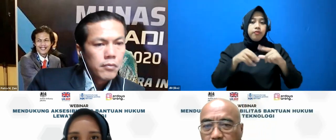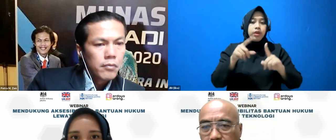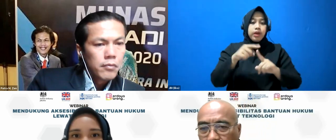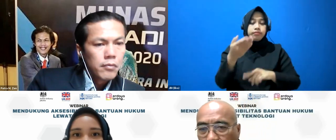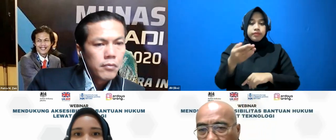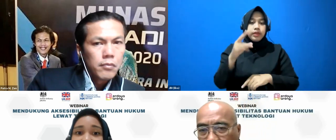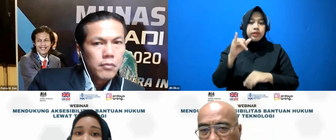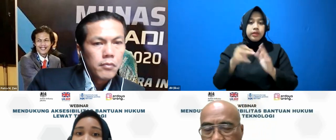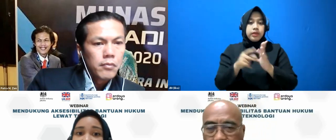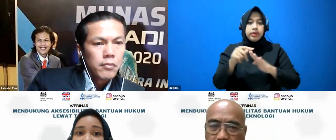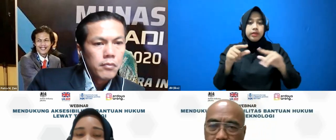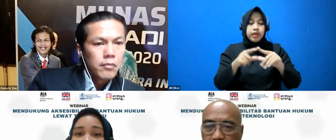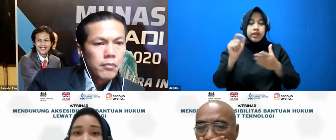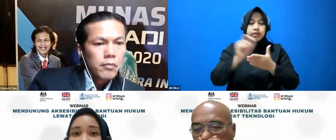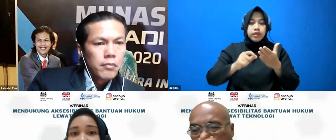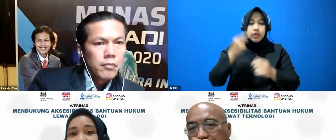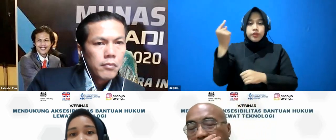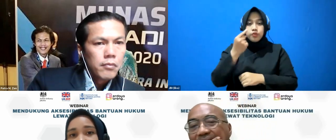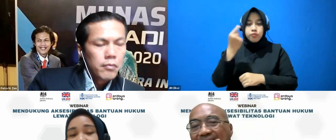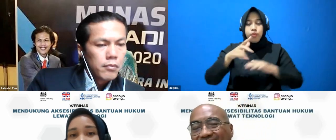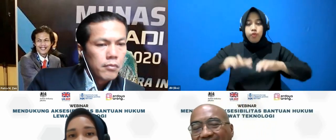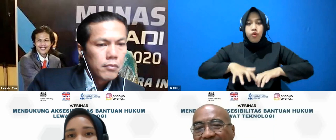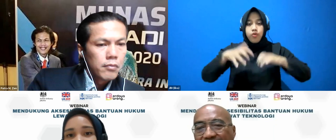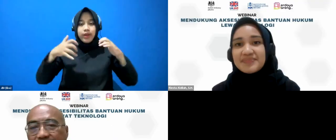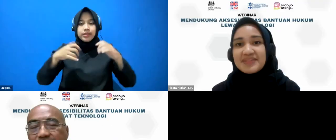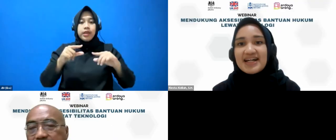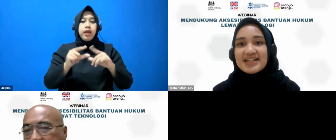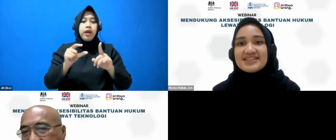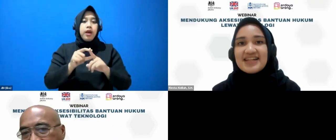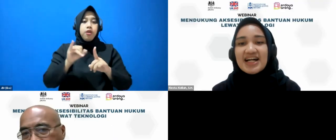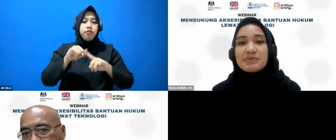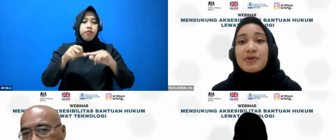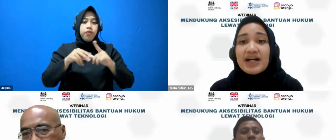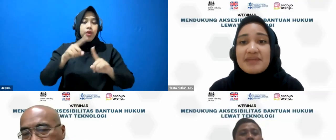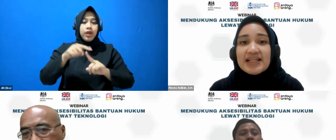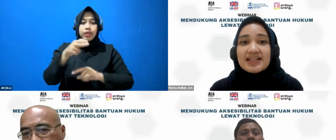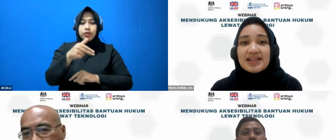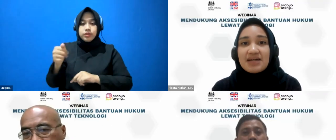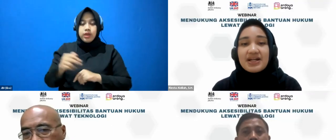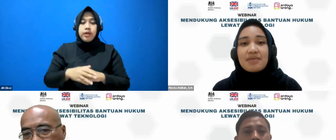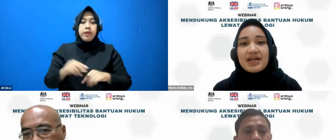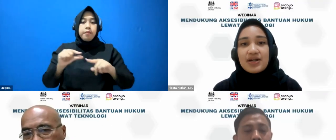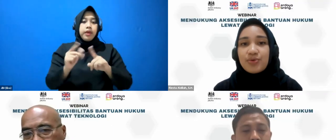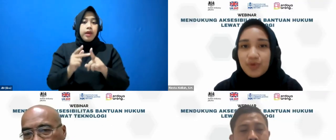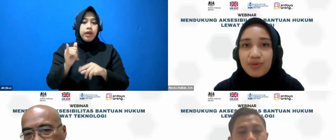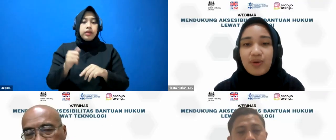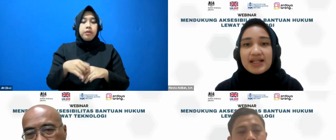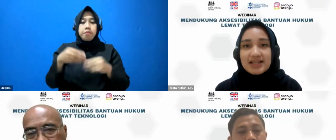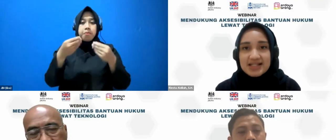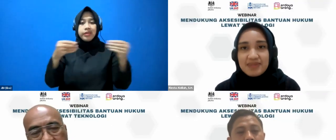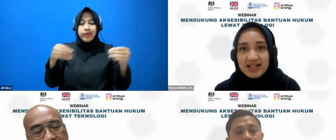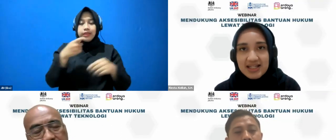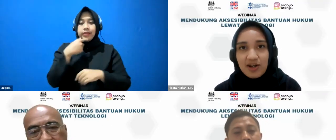CIL selaku sekretaris umum kongres advokat Indonesia KAI yang akan membawakan materi tentang pendampingan hukum